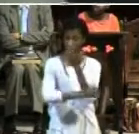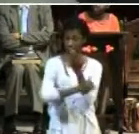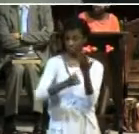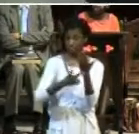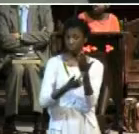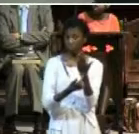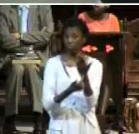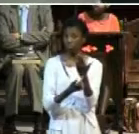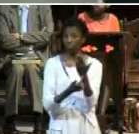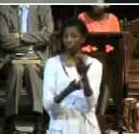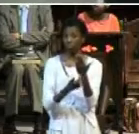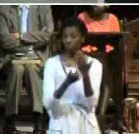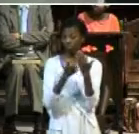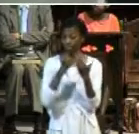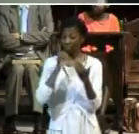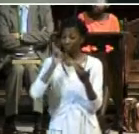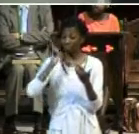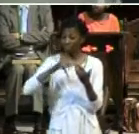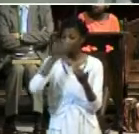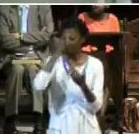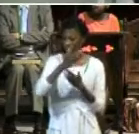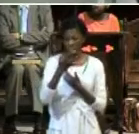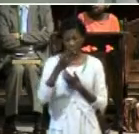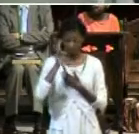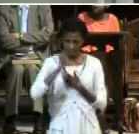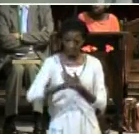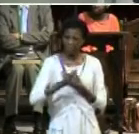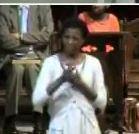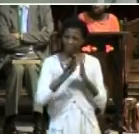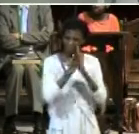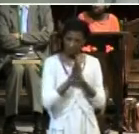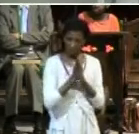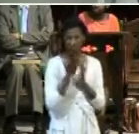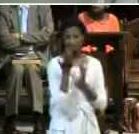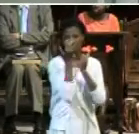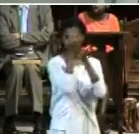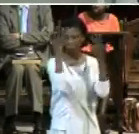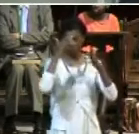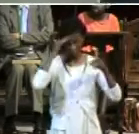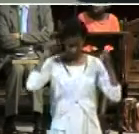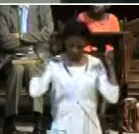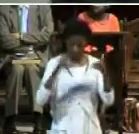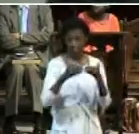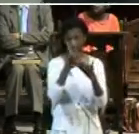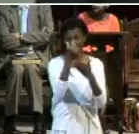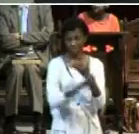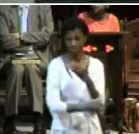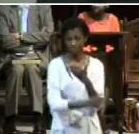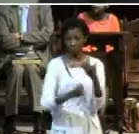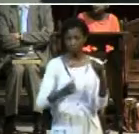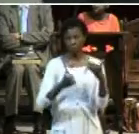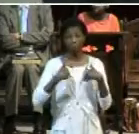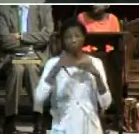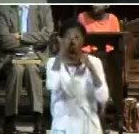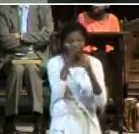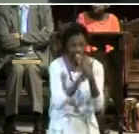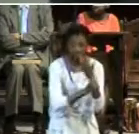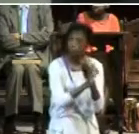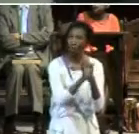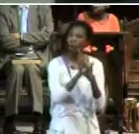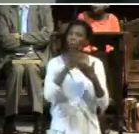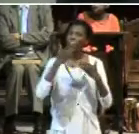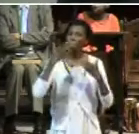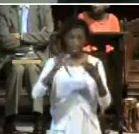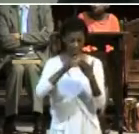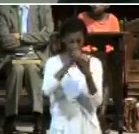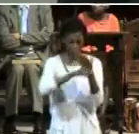Et donc, encore une fois, sachez que le mouvement adventiste se focalise sur ce livre, la Bible. Nous n'adorons pas la Bible. Nous trouvons dans la